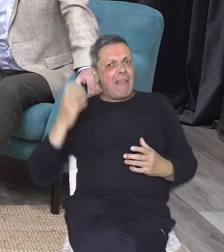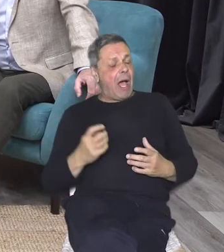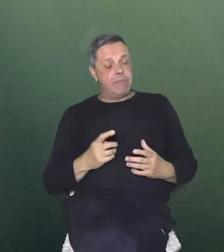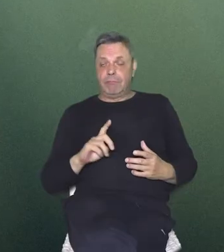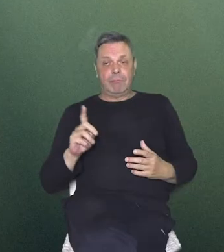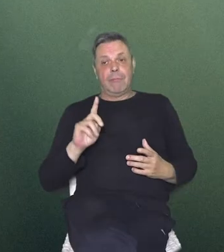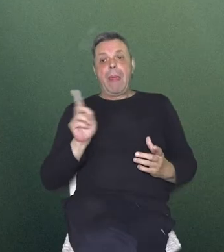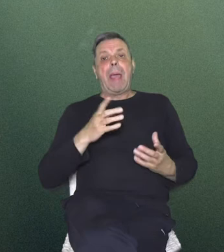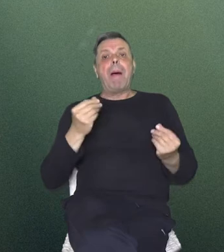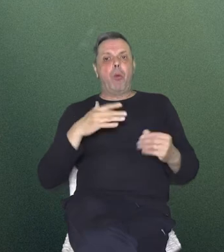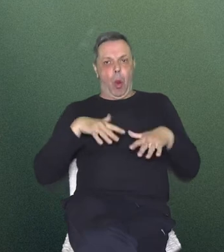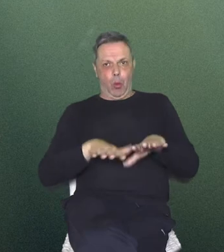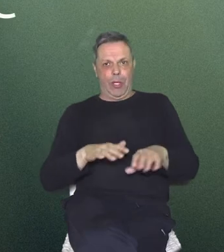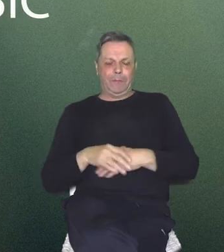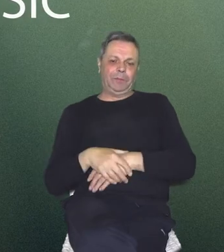malo tko.